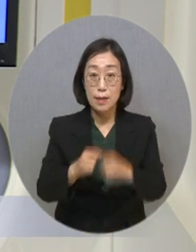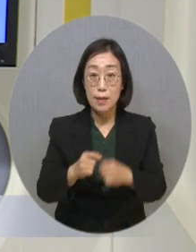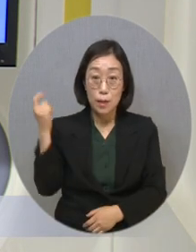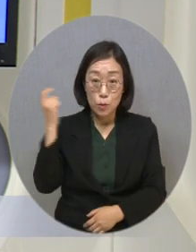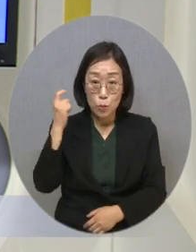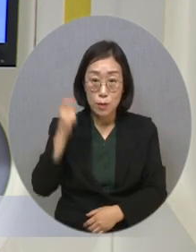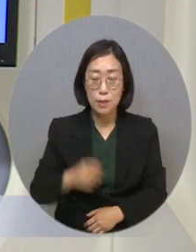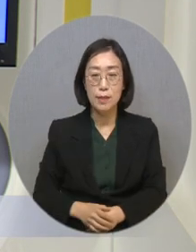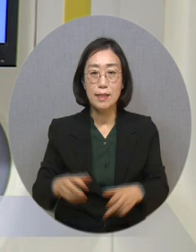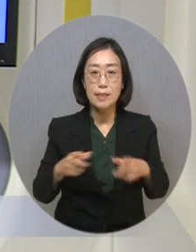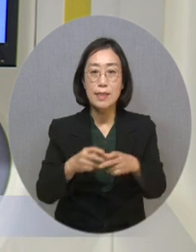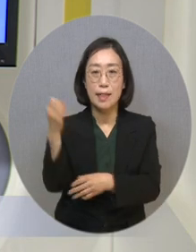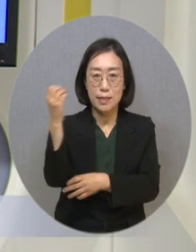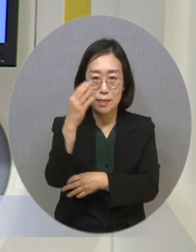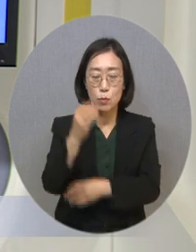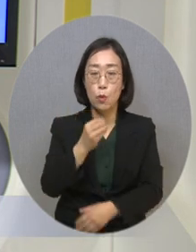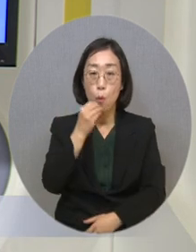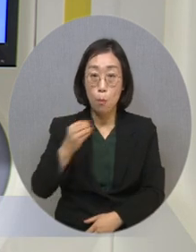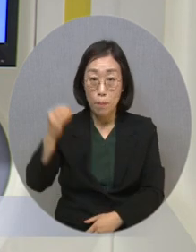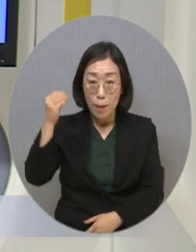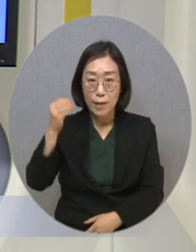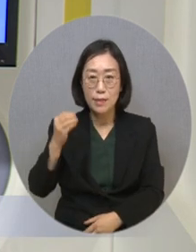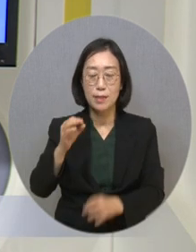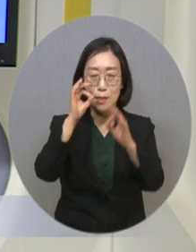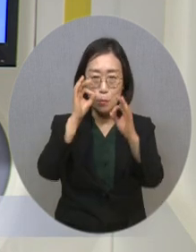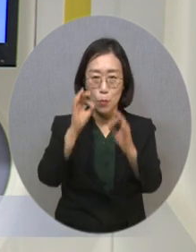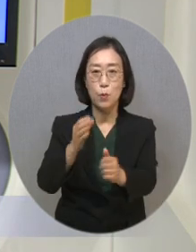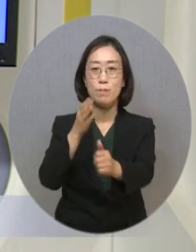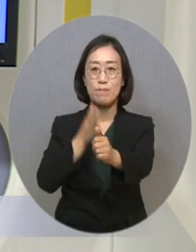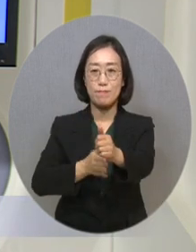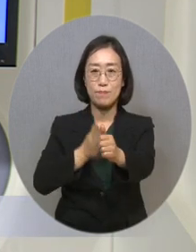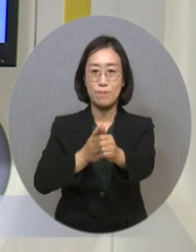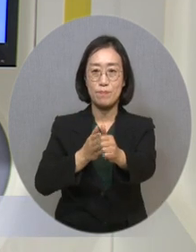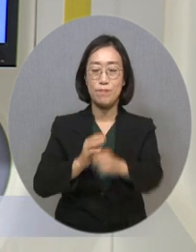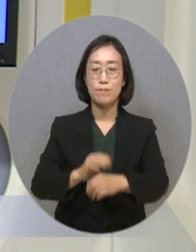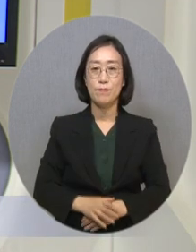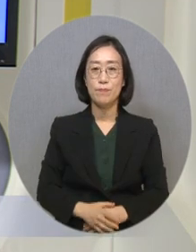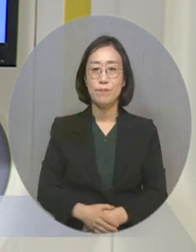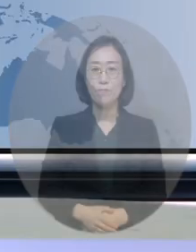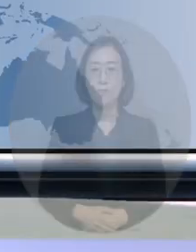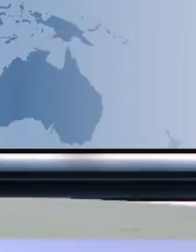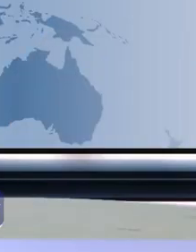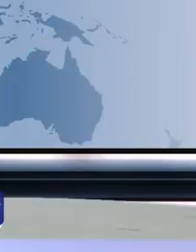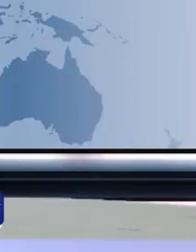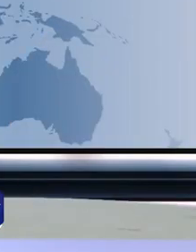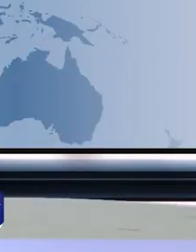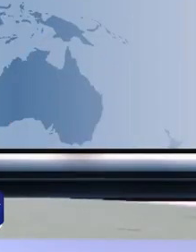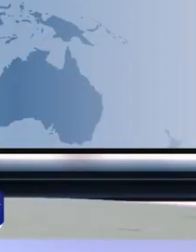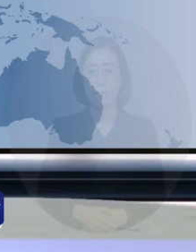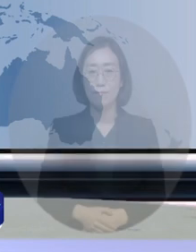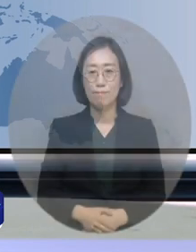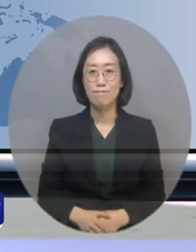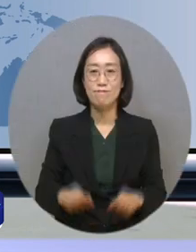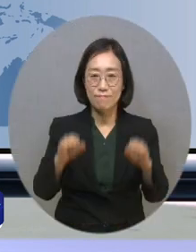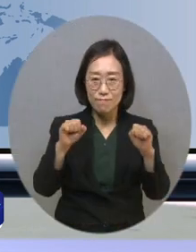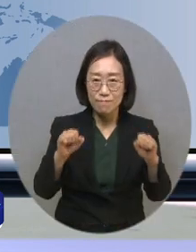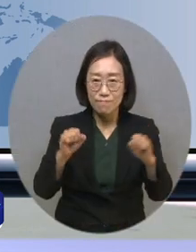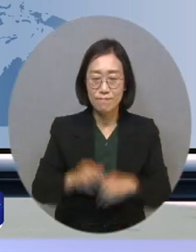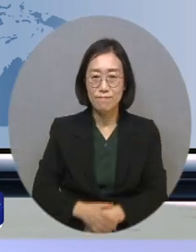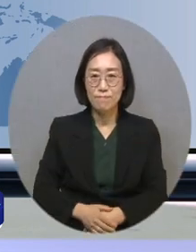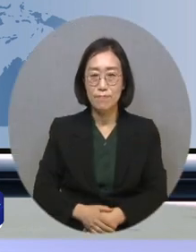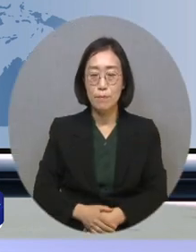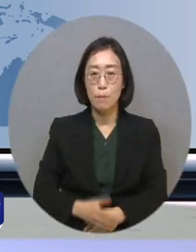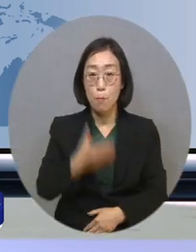뉴스는 장애인 신문과 웰페어 뉴스 홈페이지를 통해 확인할 수 있습니다 시청자 여러분 안녕하십니까